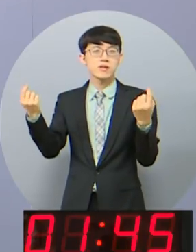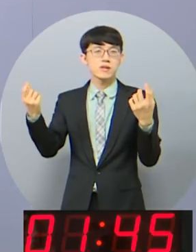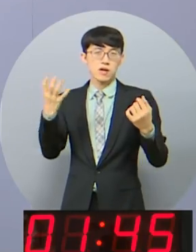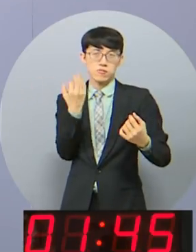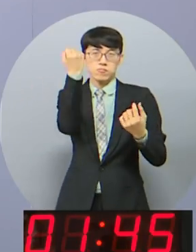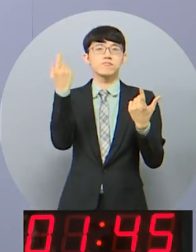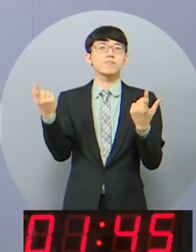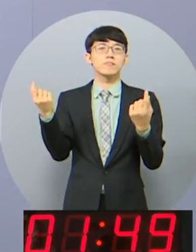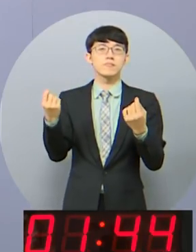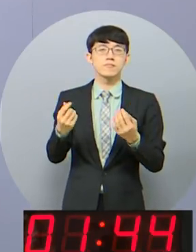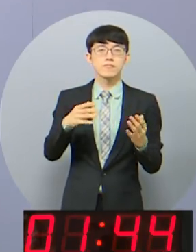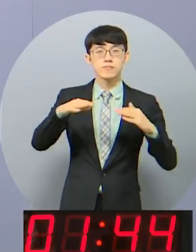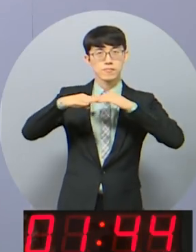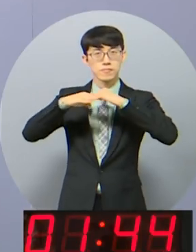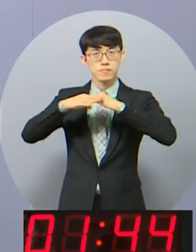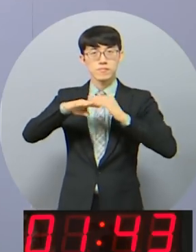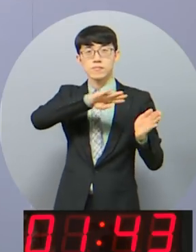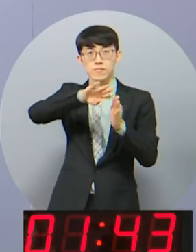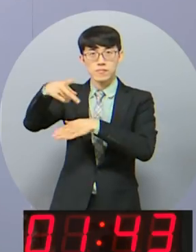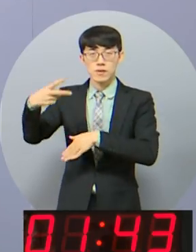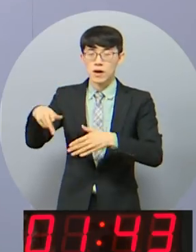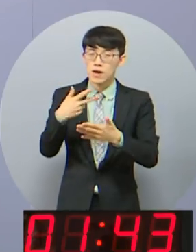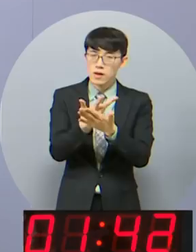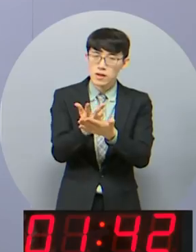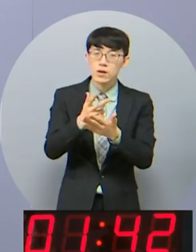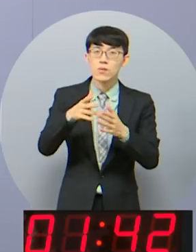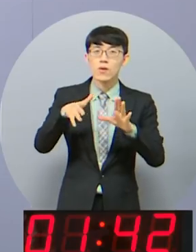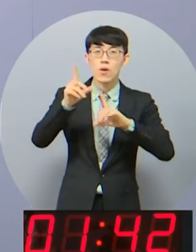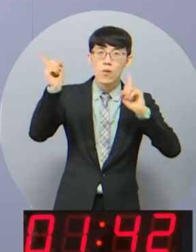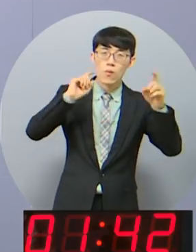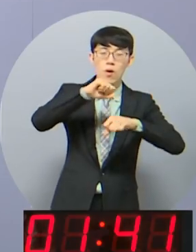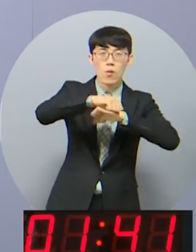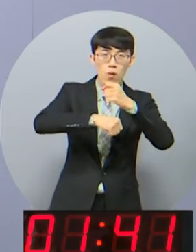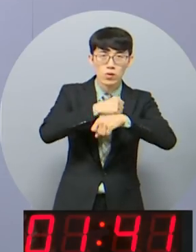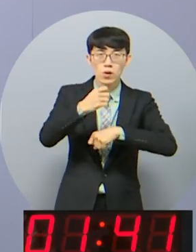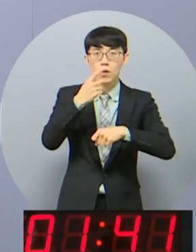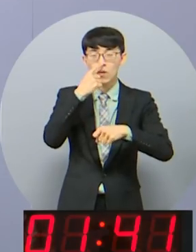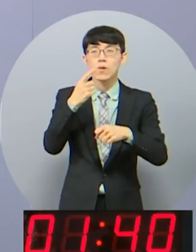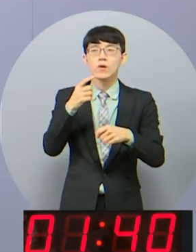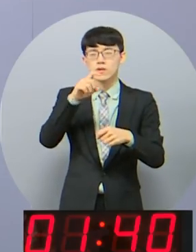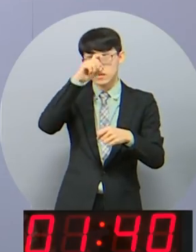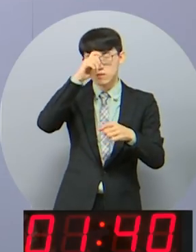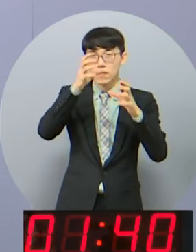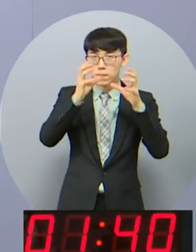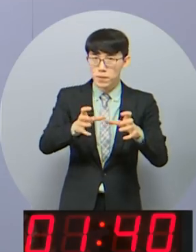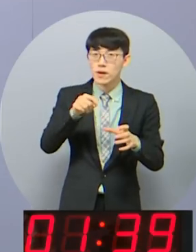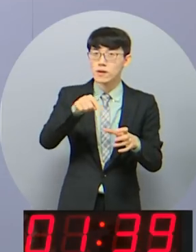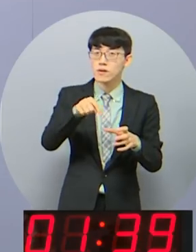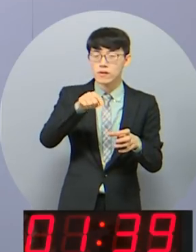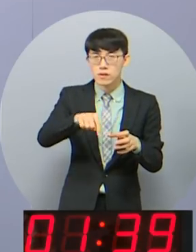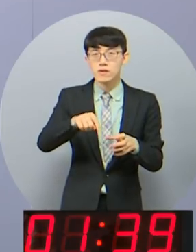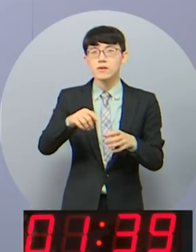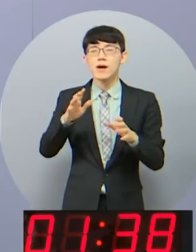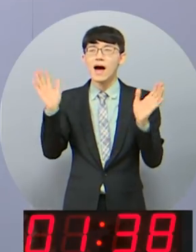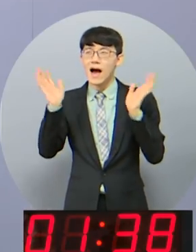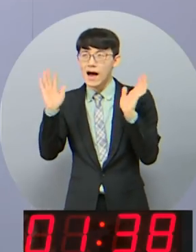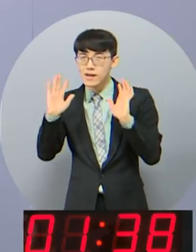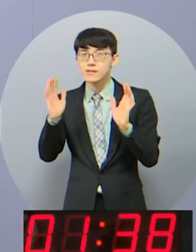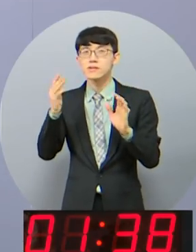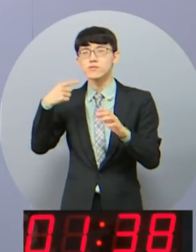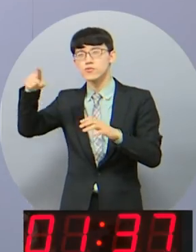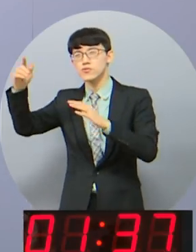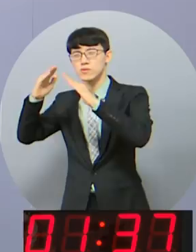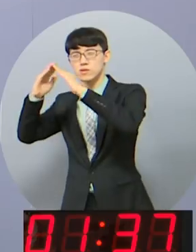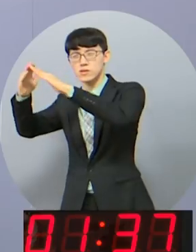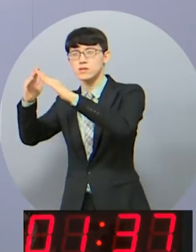利。还有艺文活动跟共融性游具，宇恩四年举办艺文活动，就是希望小朋友可以不用去都市就可以享受到